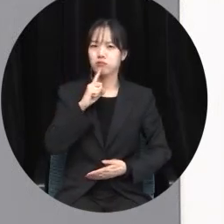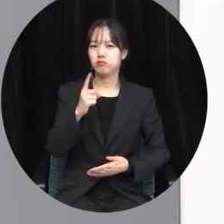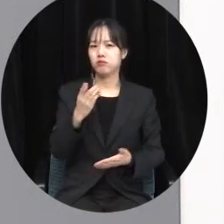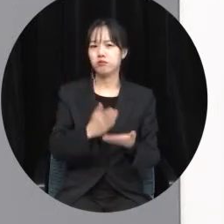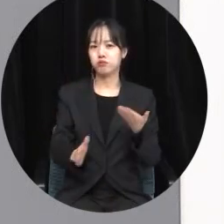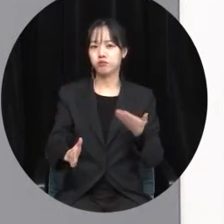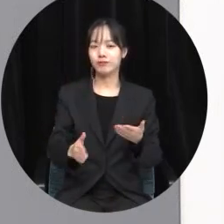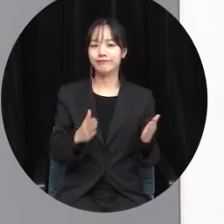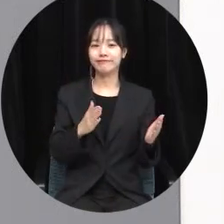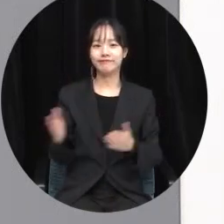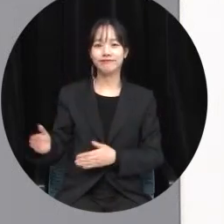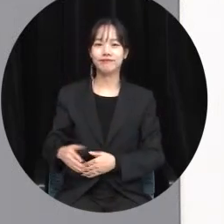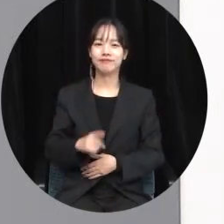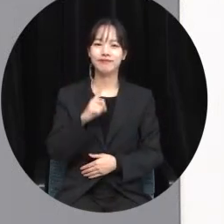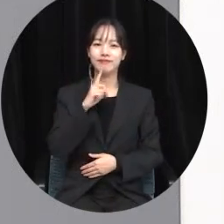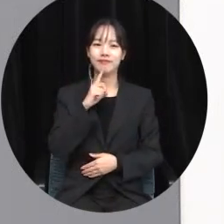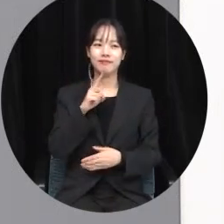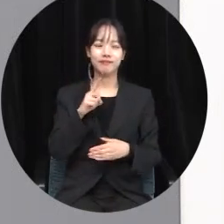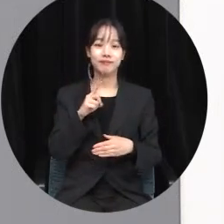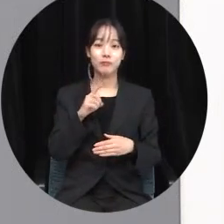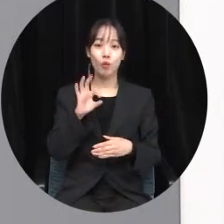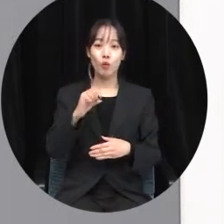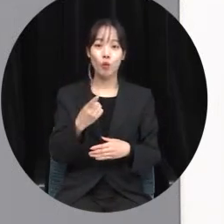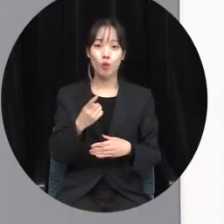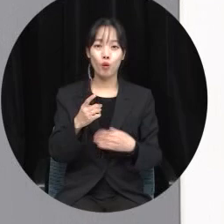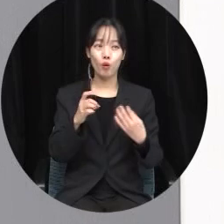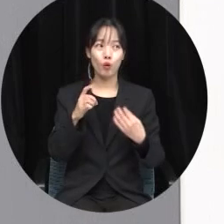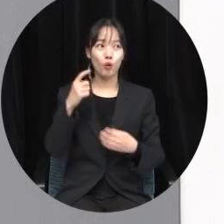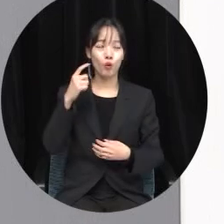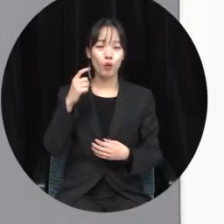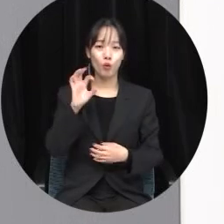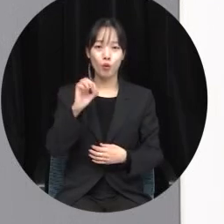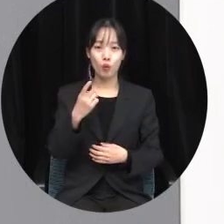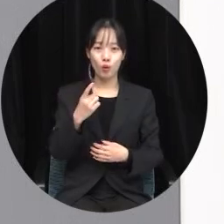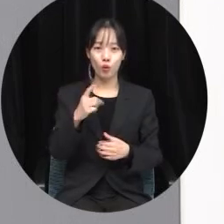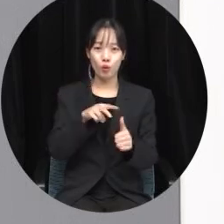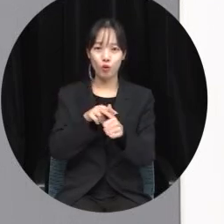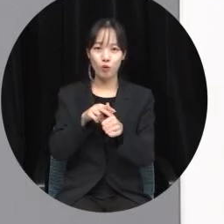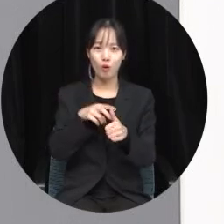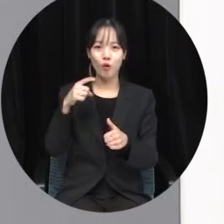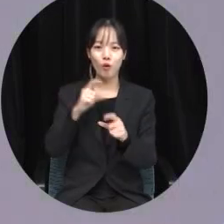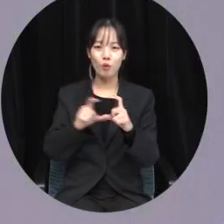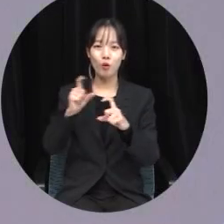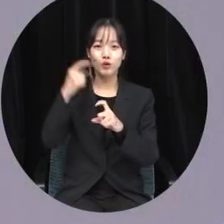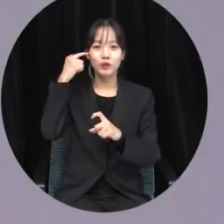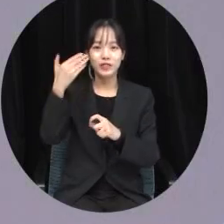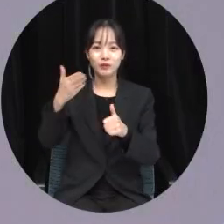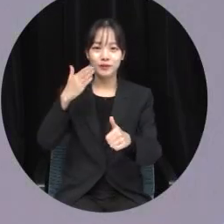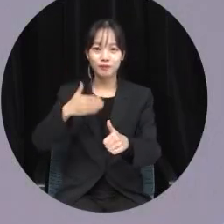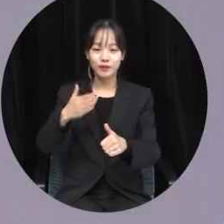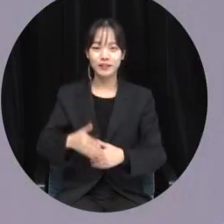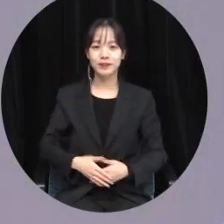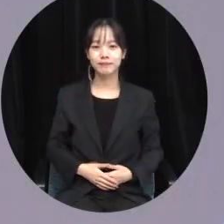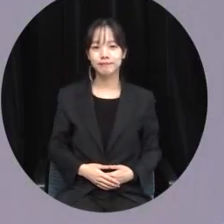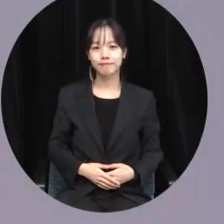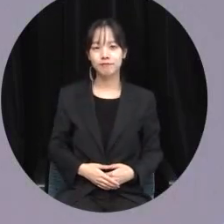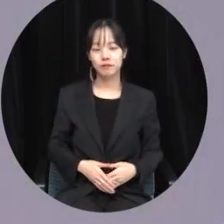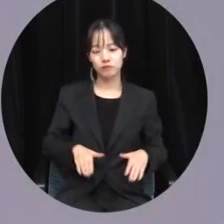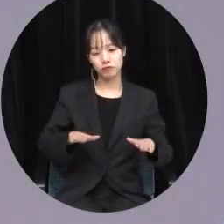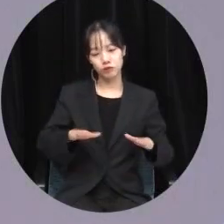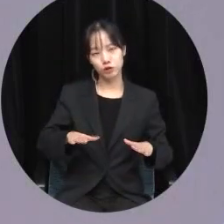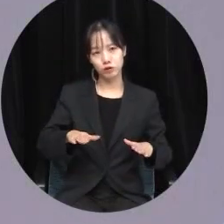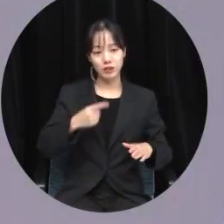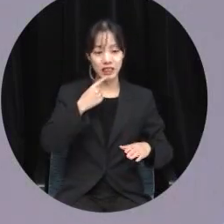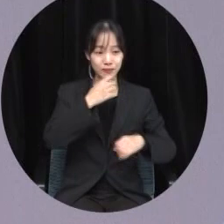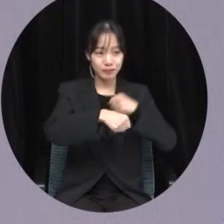우리 오경훈 후보 궁금한 점 있으면 보충 질문해 주시기 바랍니다. 지금 이 민주당에서는 전세 사기 피해자에